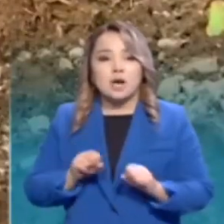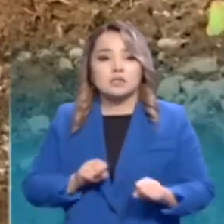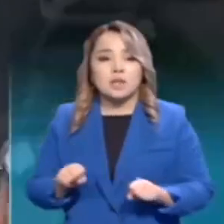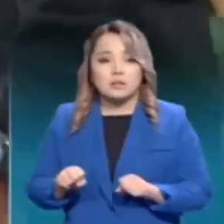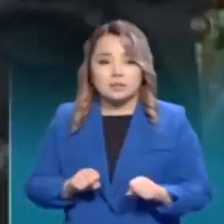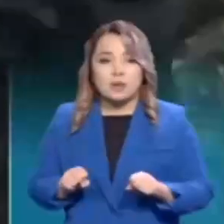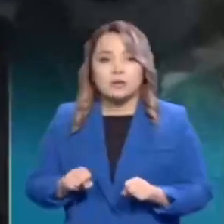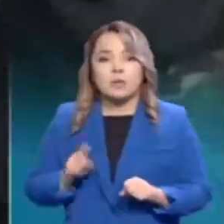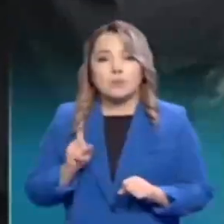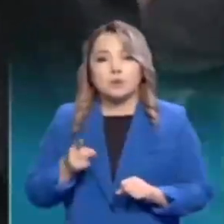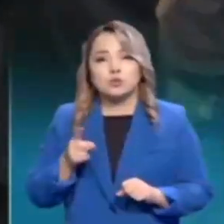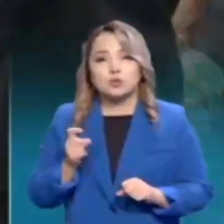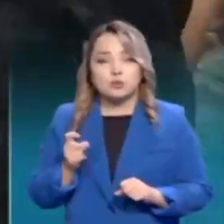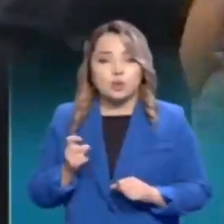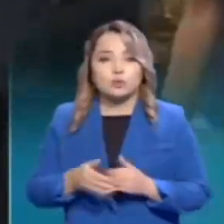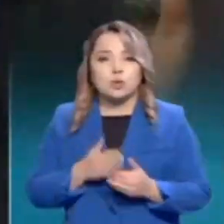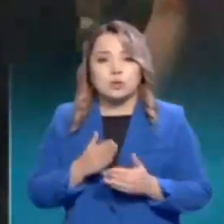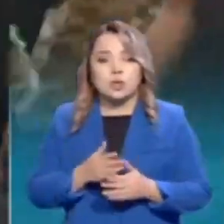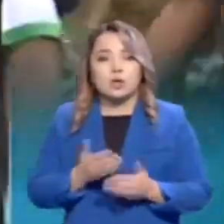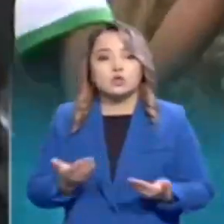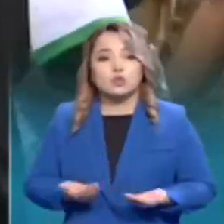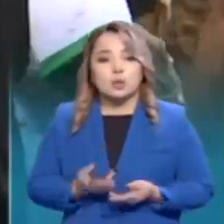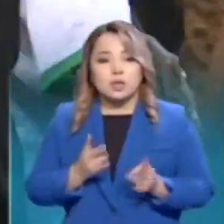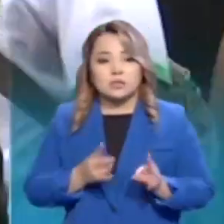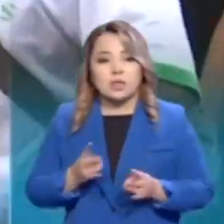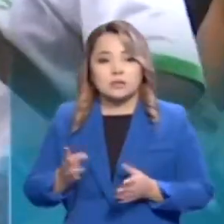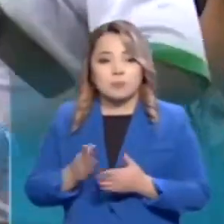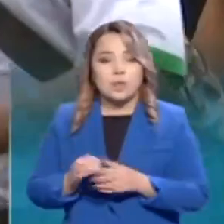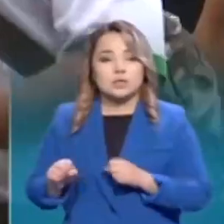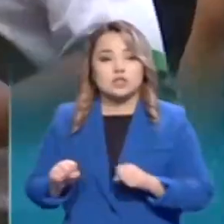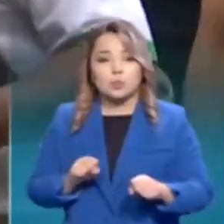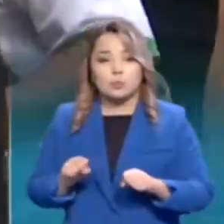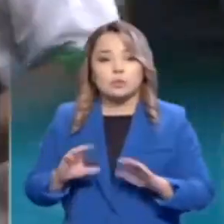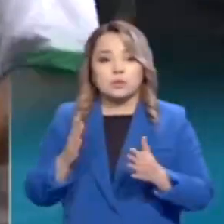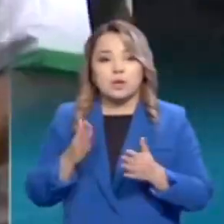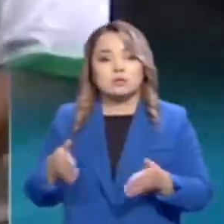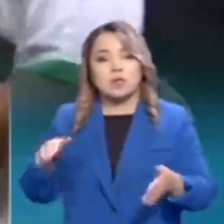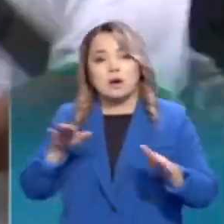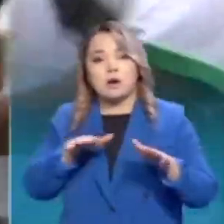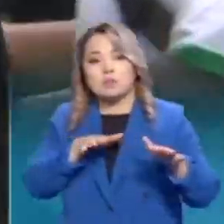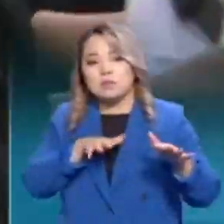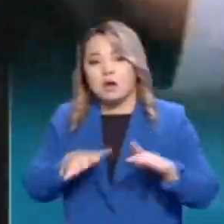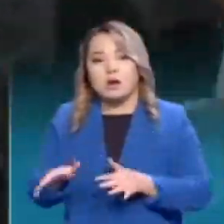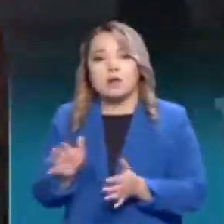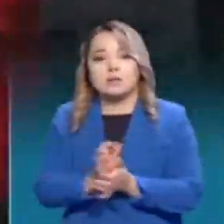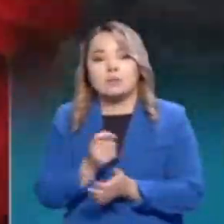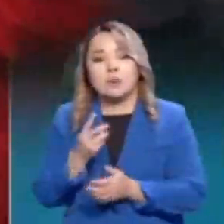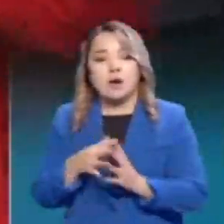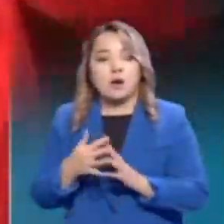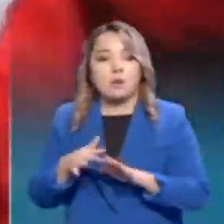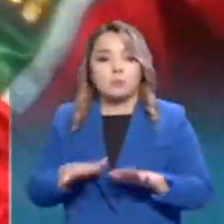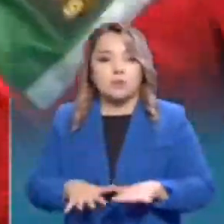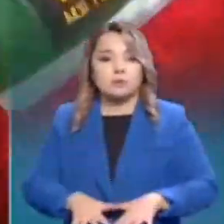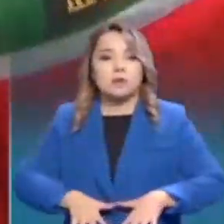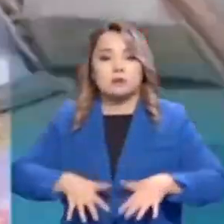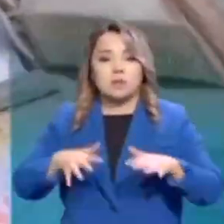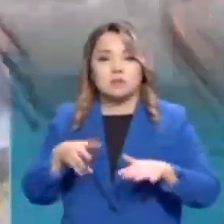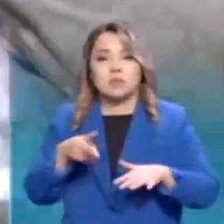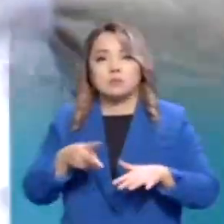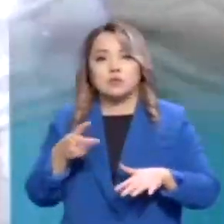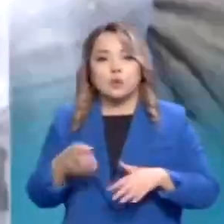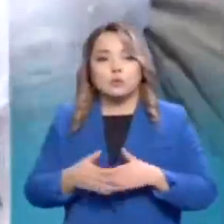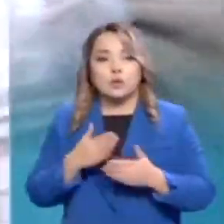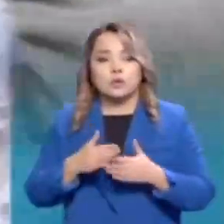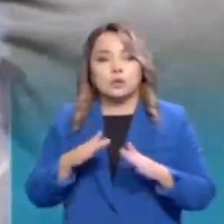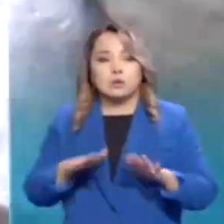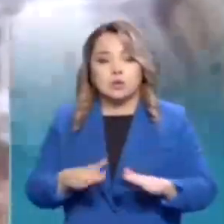зілзаладан 1100-ге жуық тұрғын жараланды. Сонымен қатар дүмпу кезінде таудан көшкен лай бірнеше ауылды басып қалып, 2200-ден астам